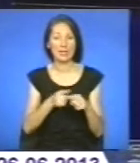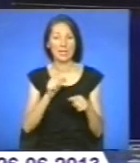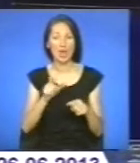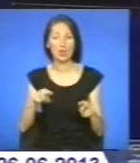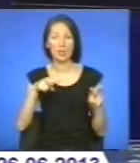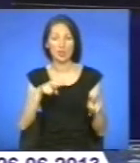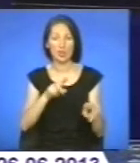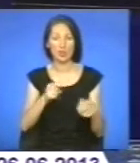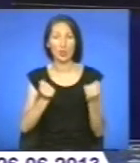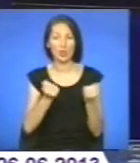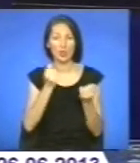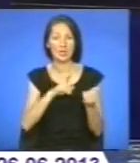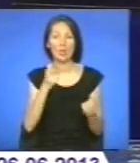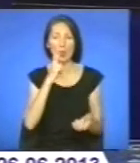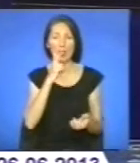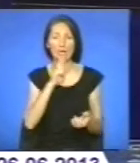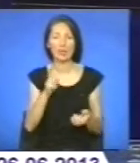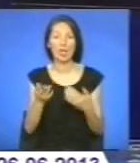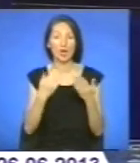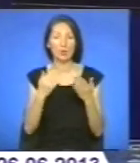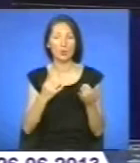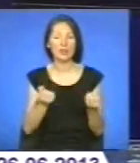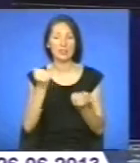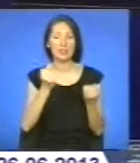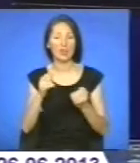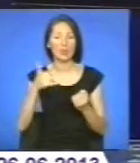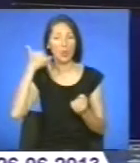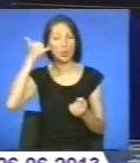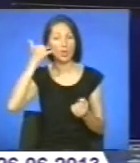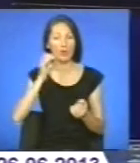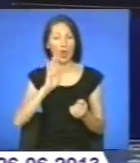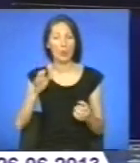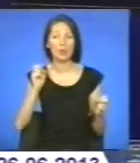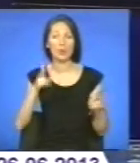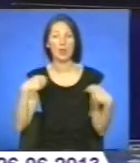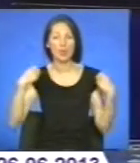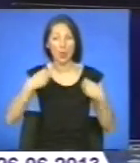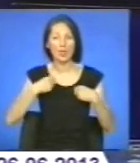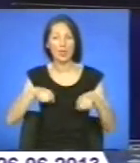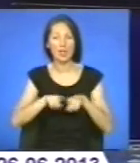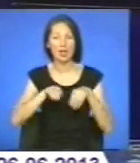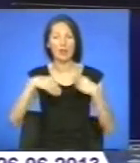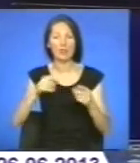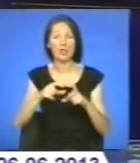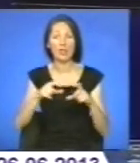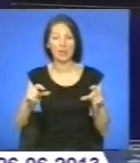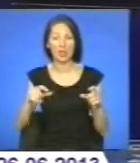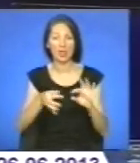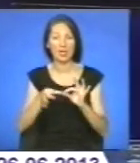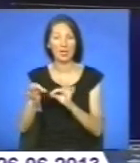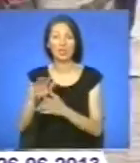стежать, щоб водії не палили, не розмовляли за кермом по телефону, були у спецодязі та видавали квитки. Детальніше